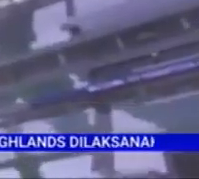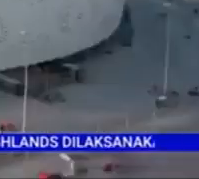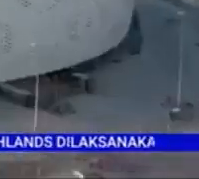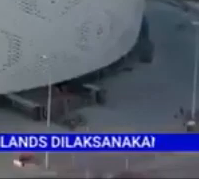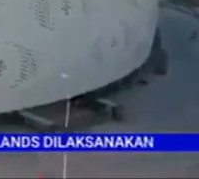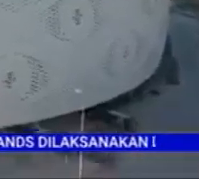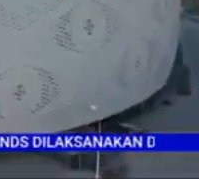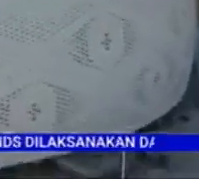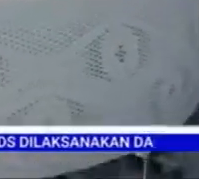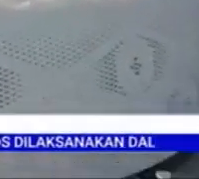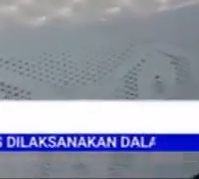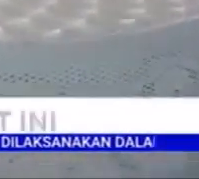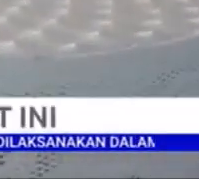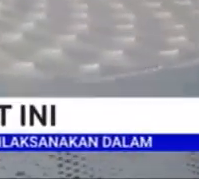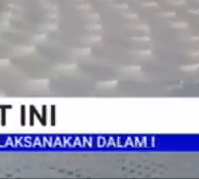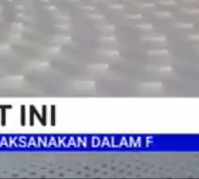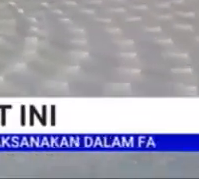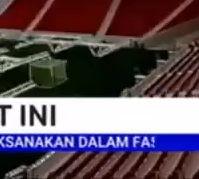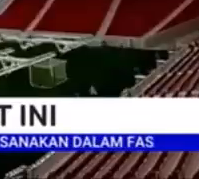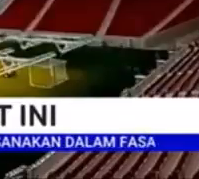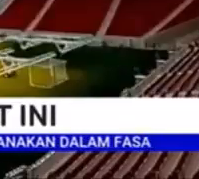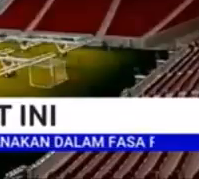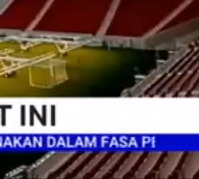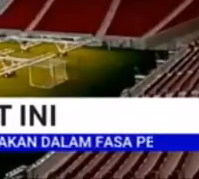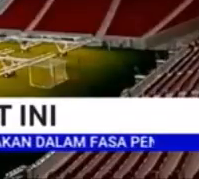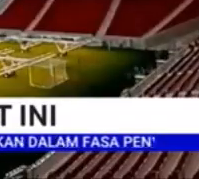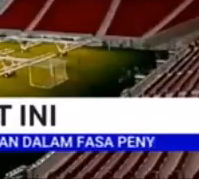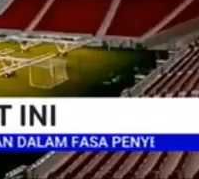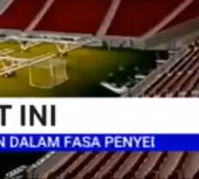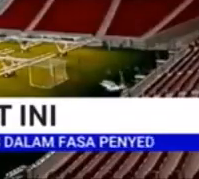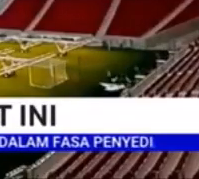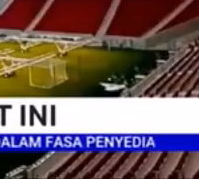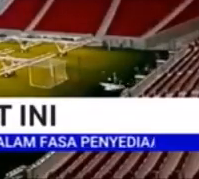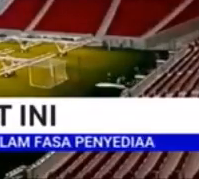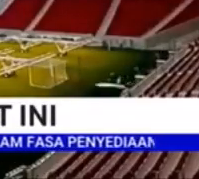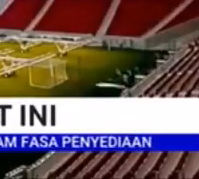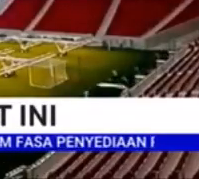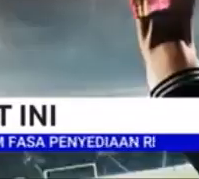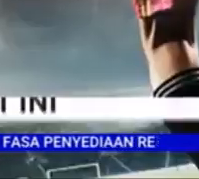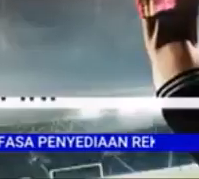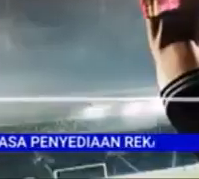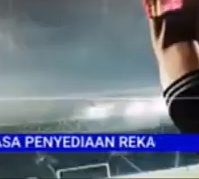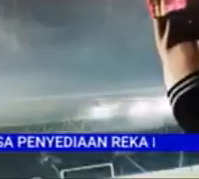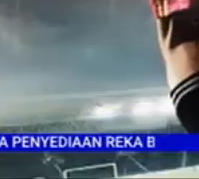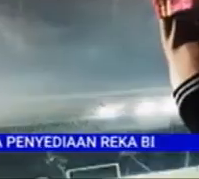Bahang Piala Dunia 2022 semakin terasa.